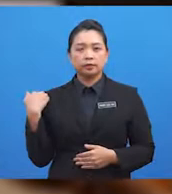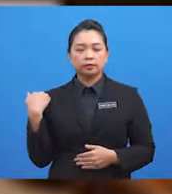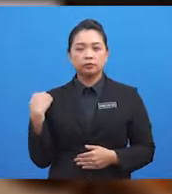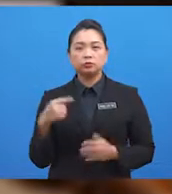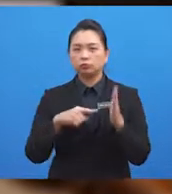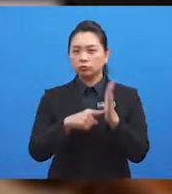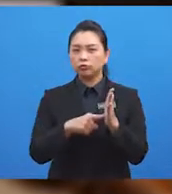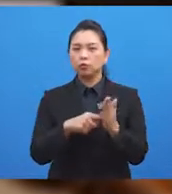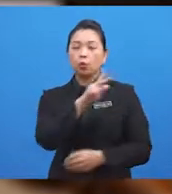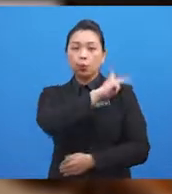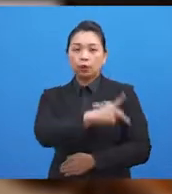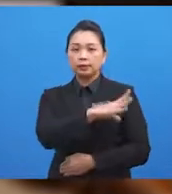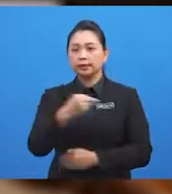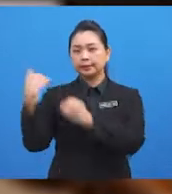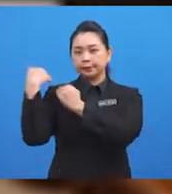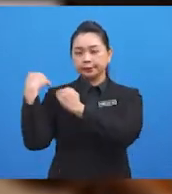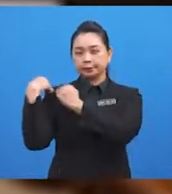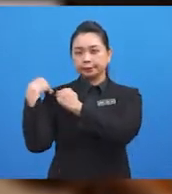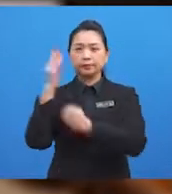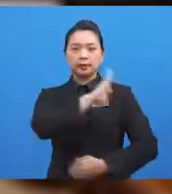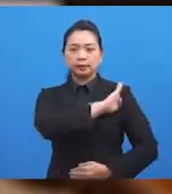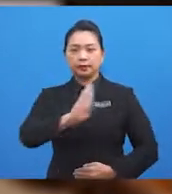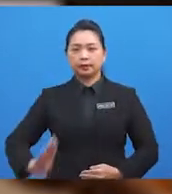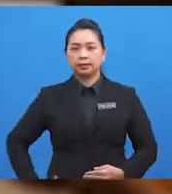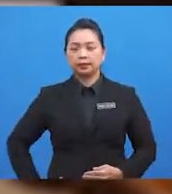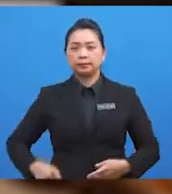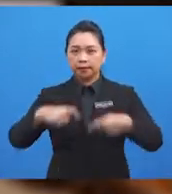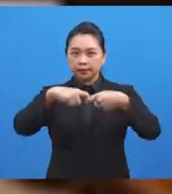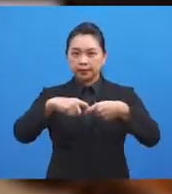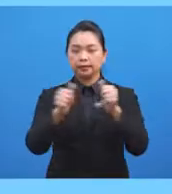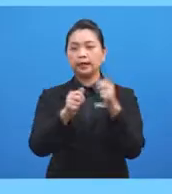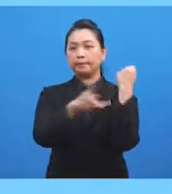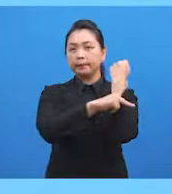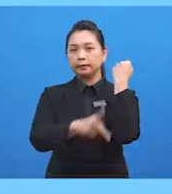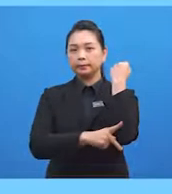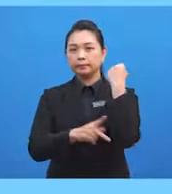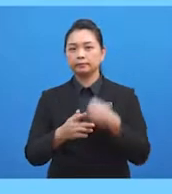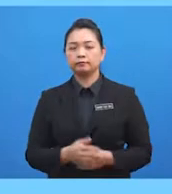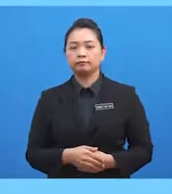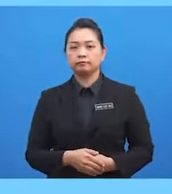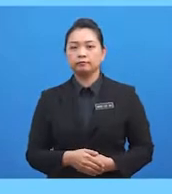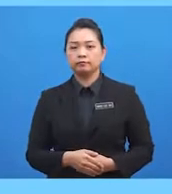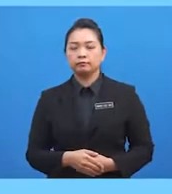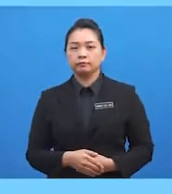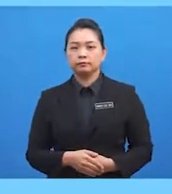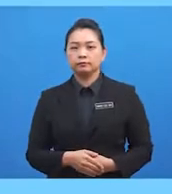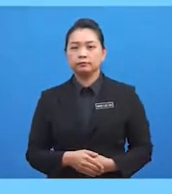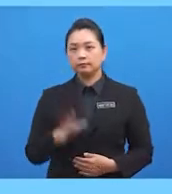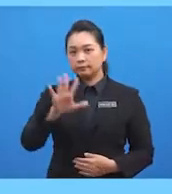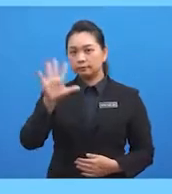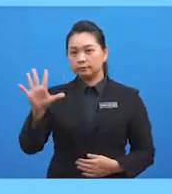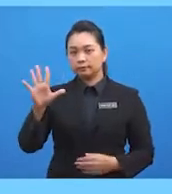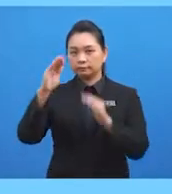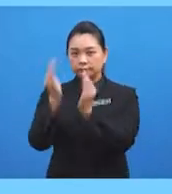memperincikan kuasa dan tanggungjawab Seri Paduka Baginda berkaitan Parlimen. Perkara 55 Sub